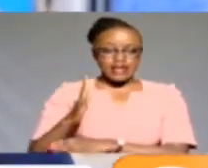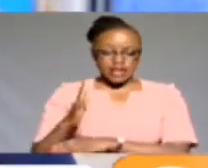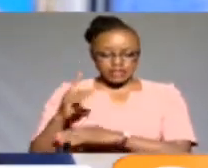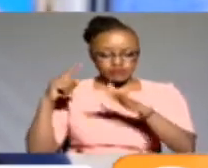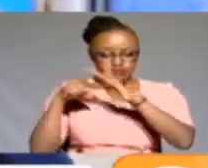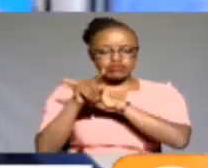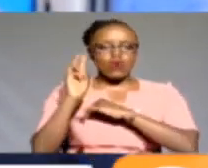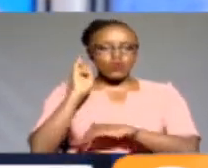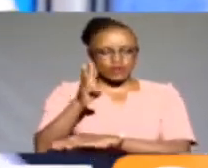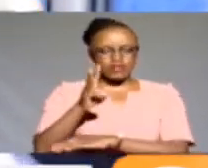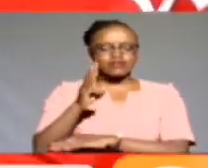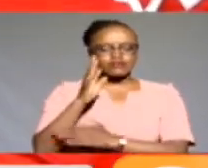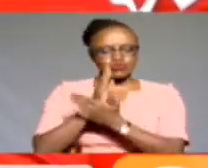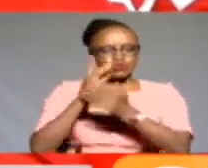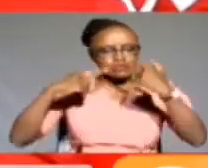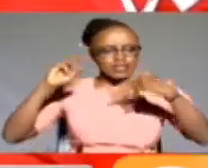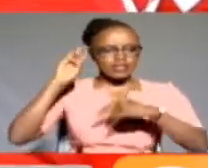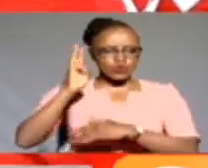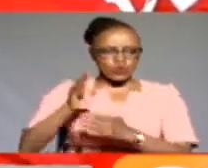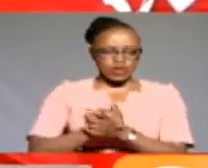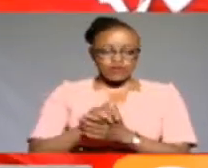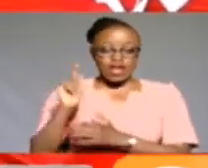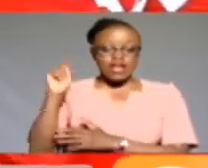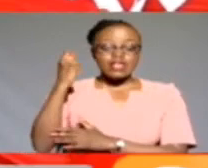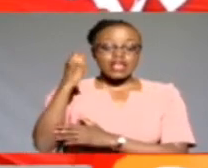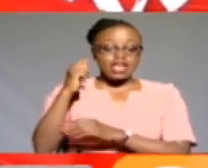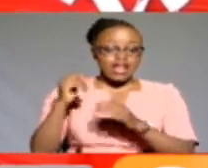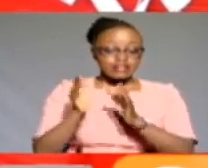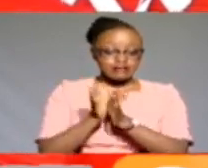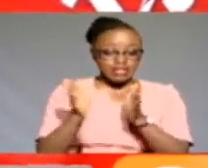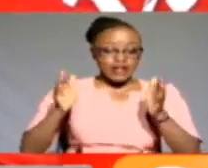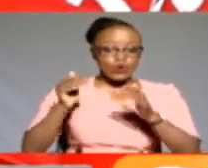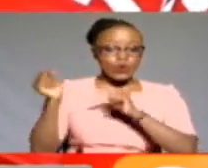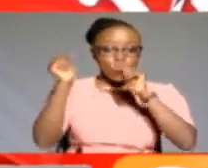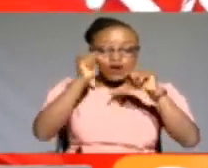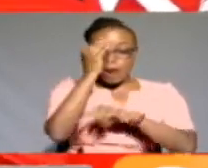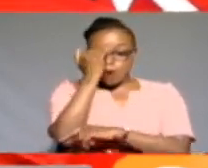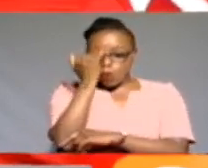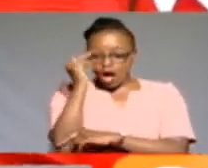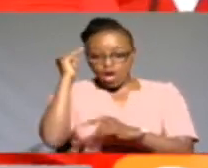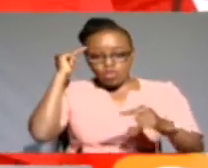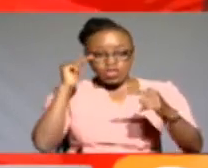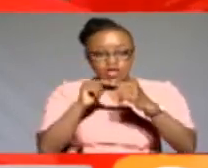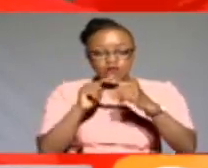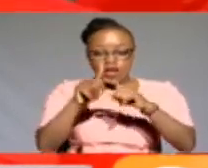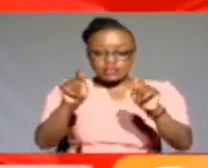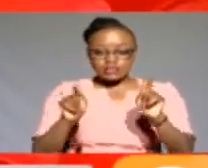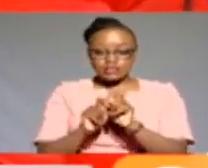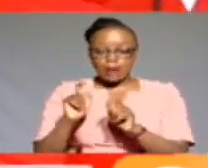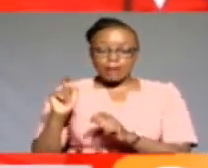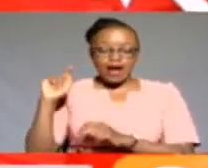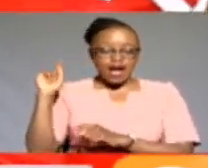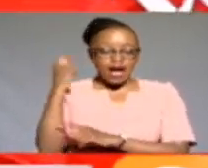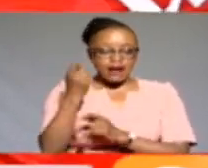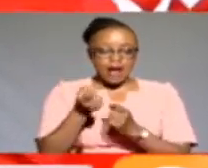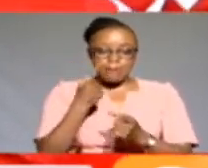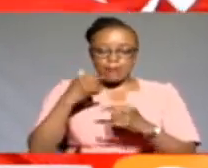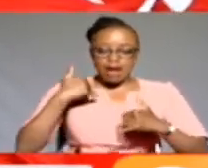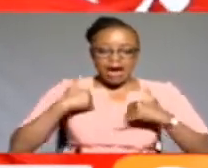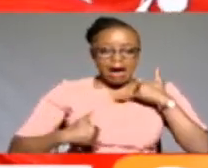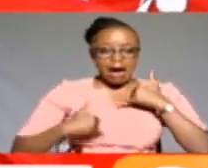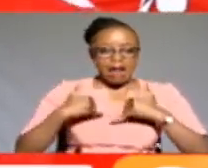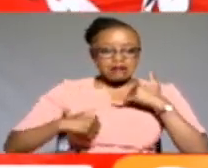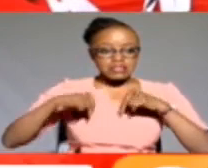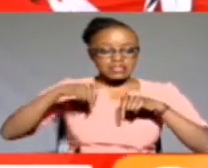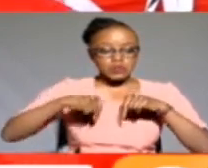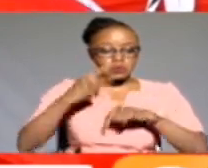score. You're gonna make it. Kenya nzima iko hapa na tumekuja kwa sababu ya timu yetu Harambee Stars. Algeria watakiona siku